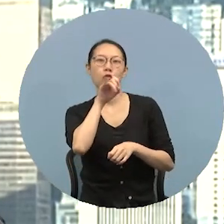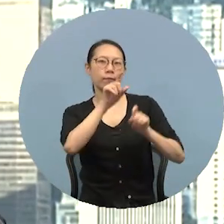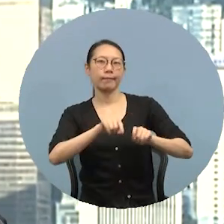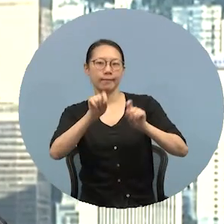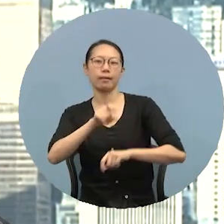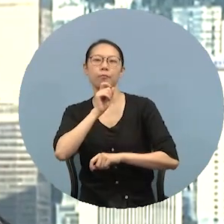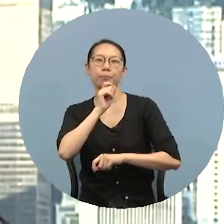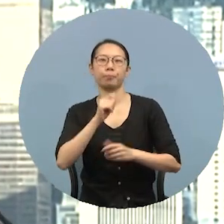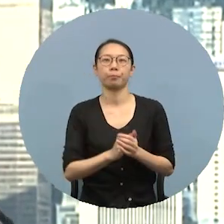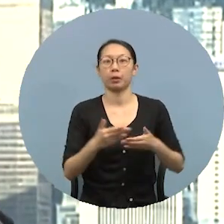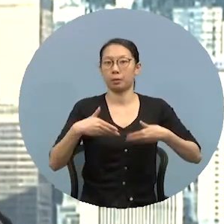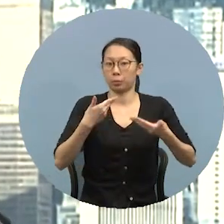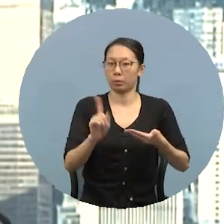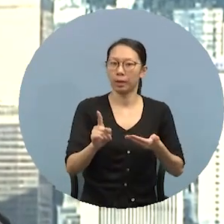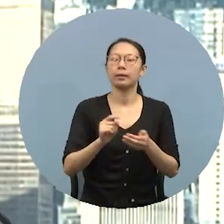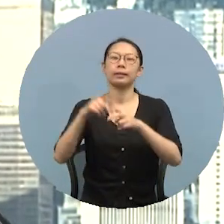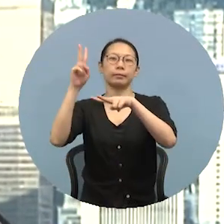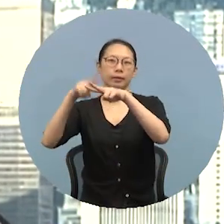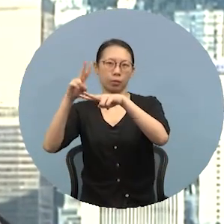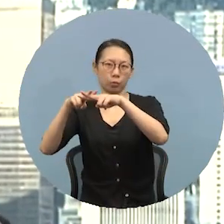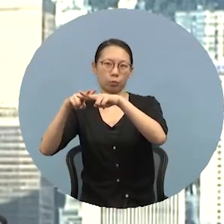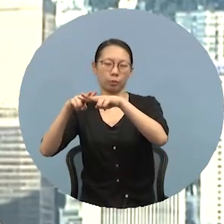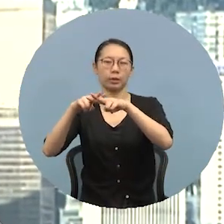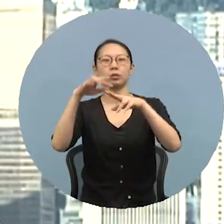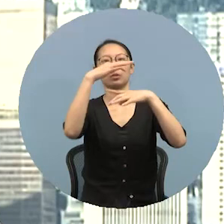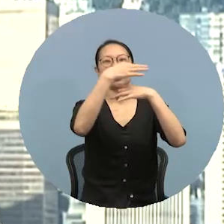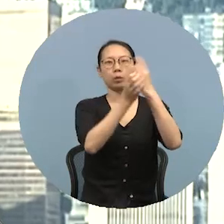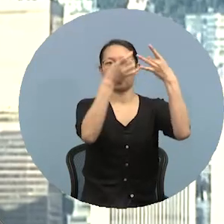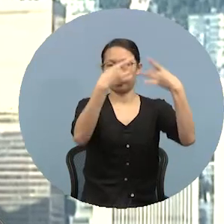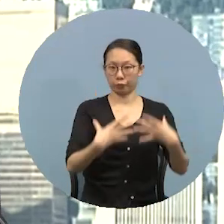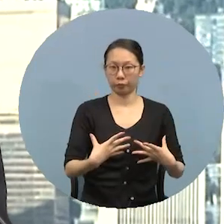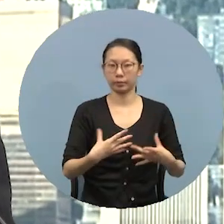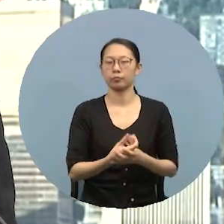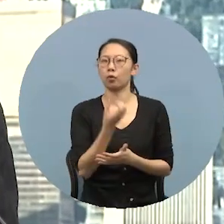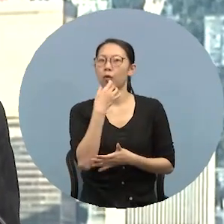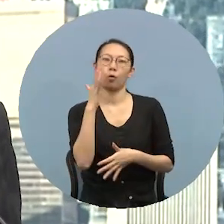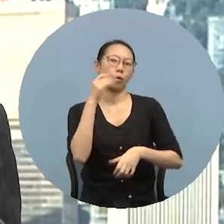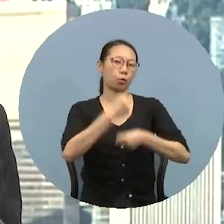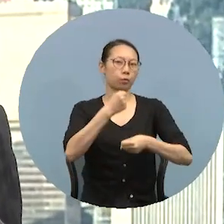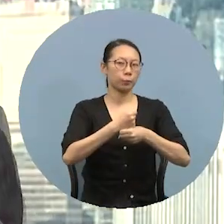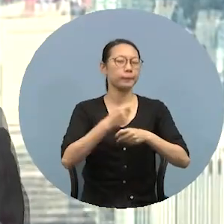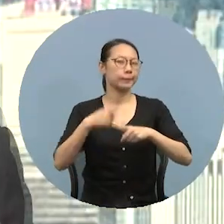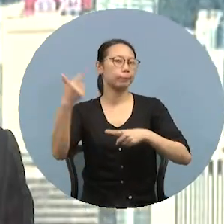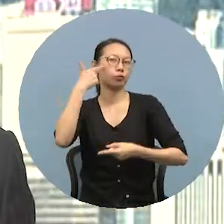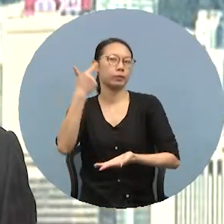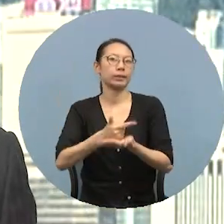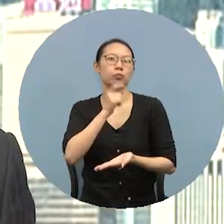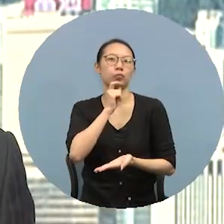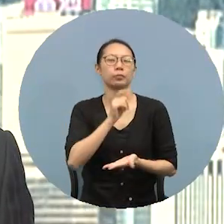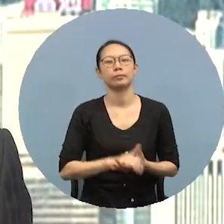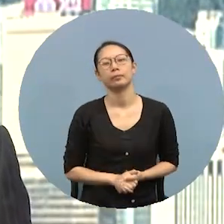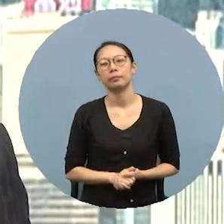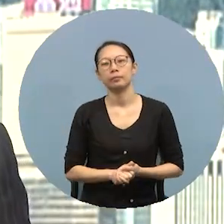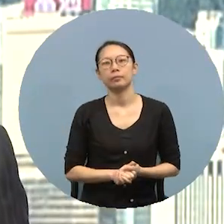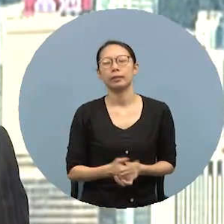現了中央對一國兩制事業和港澳工作的高度重視。在過去五